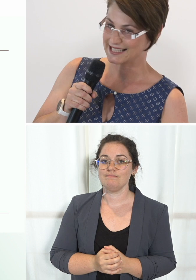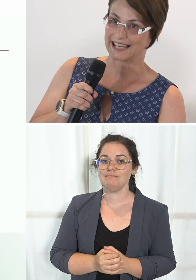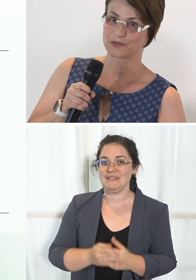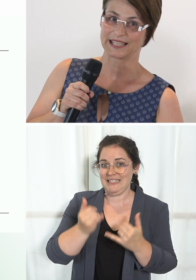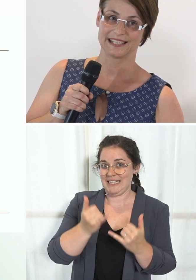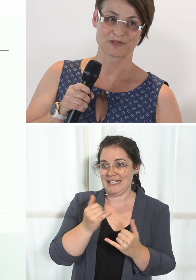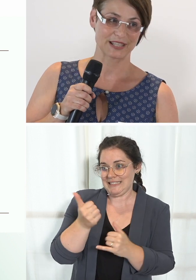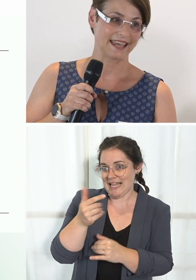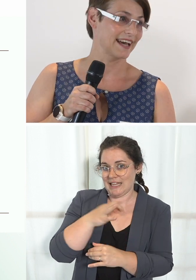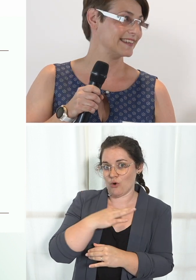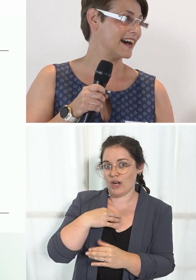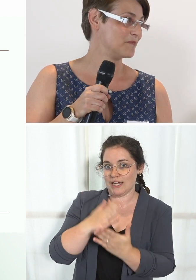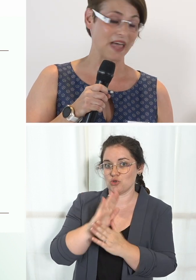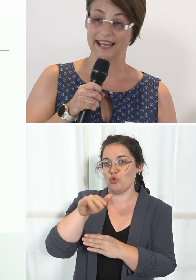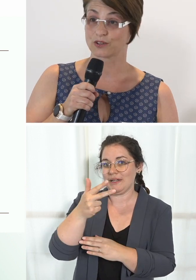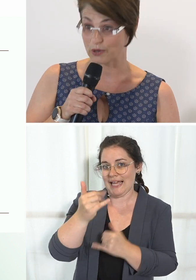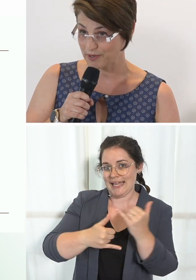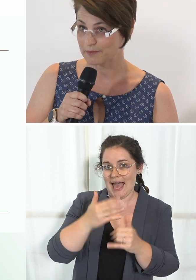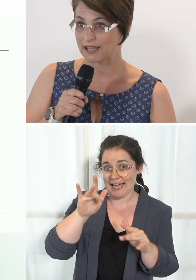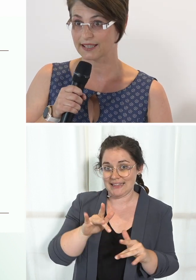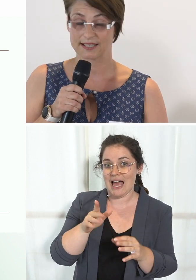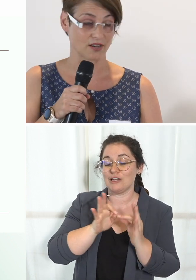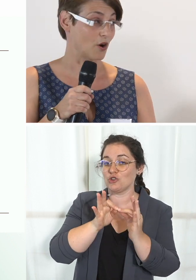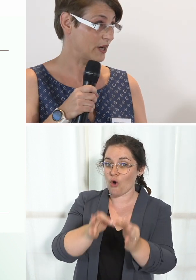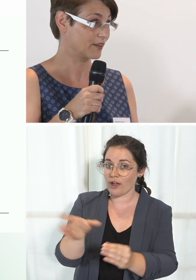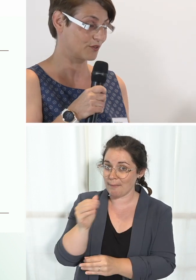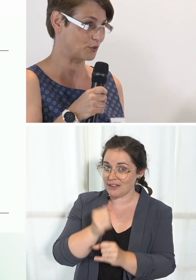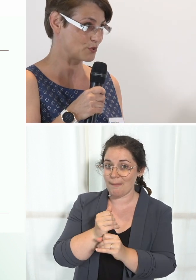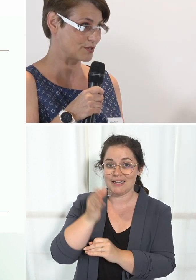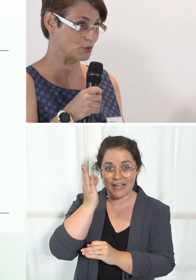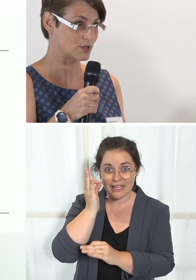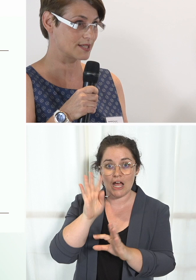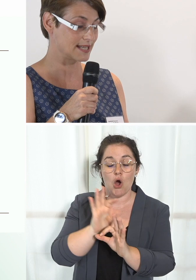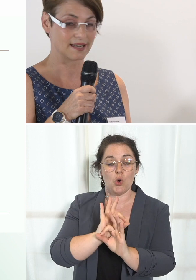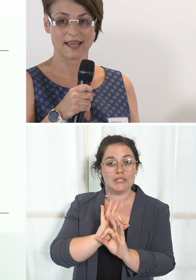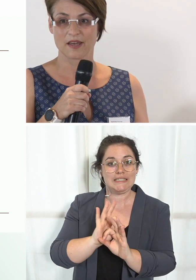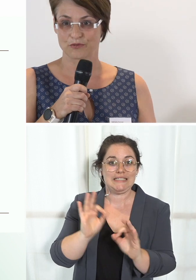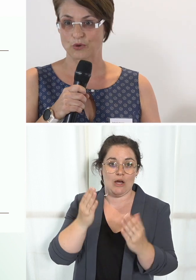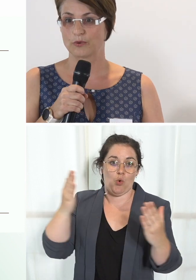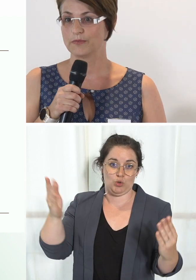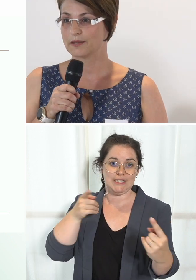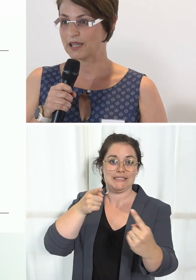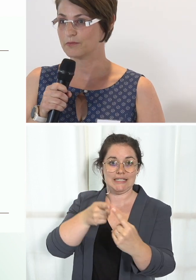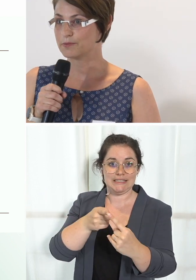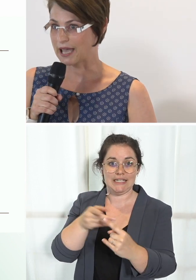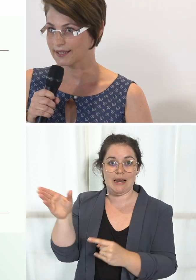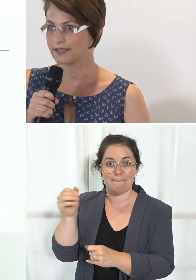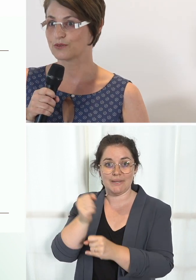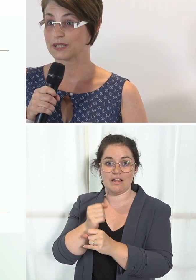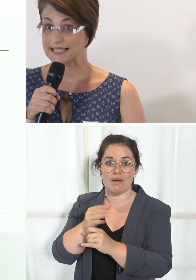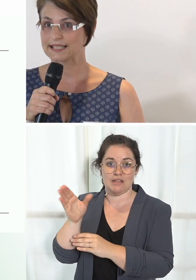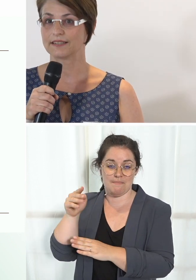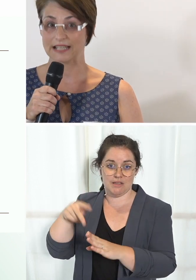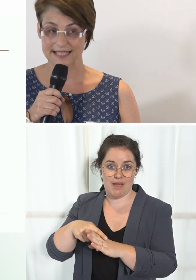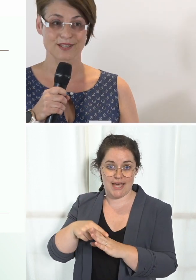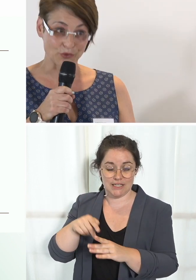Mittlerweile ist die eine Kollegin eben schon 3 Jahre da. Eine treue Mitarbeiterin, das ist auch ein großes, großes Ziel von Mitarbeitern mit Beeinträchtigung,